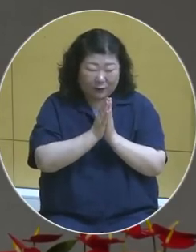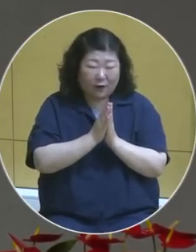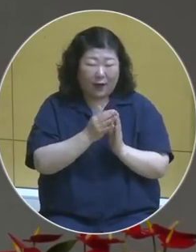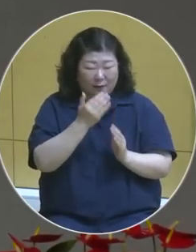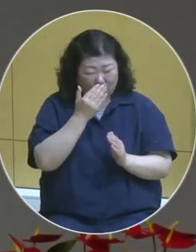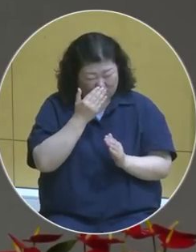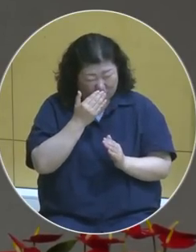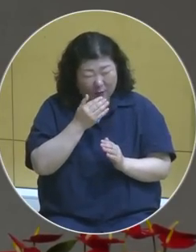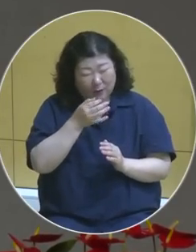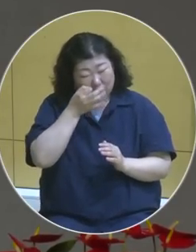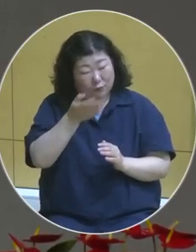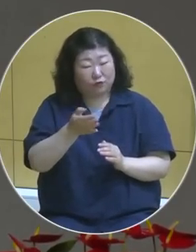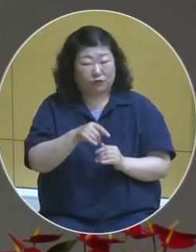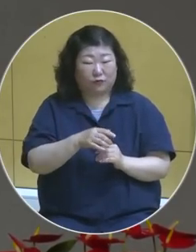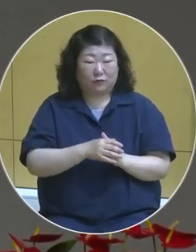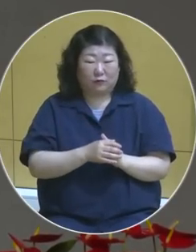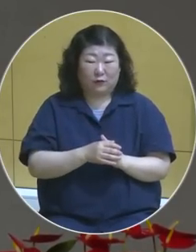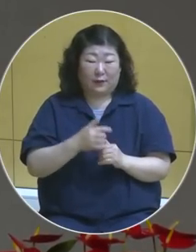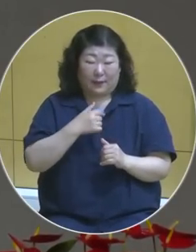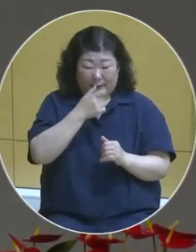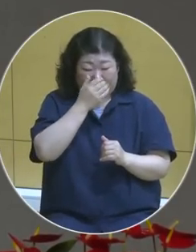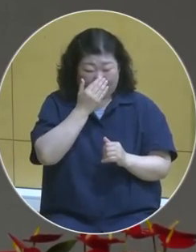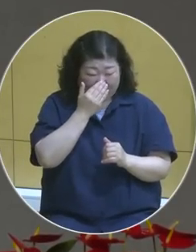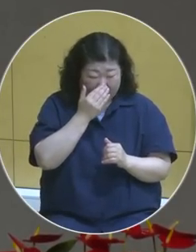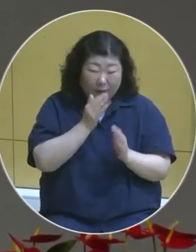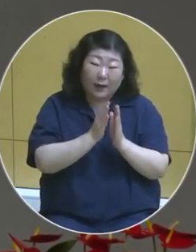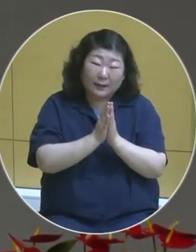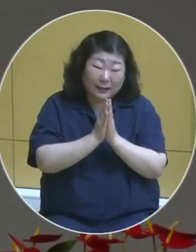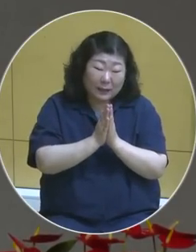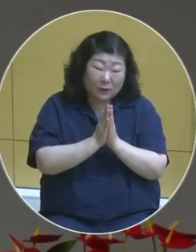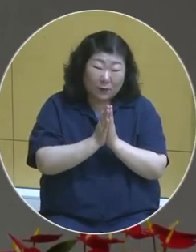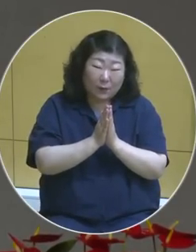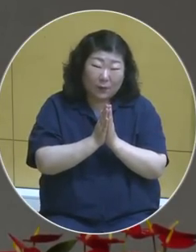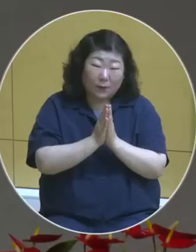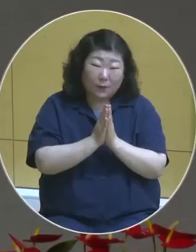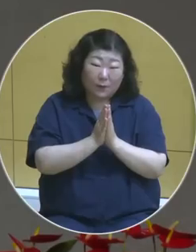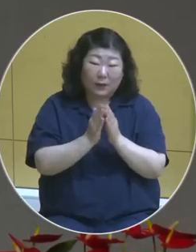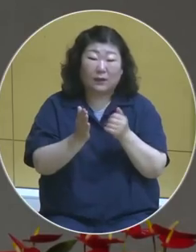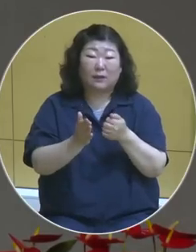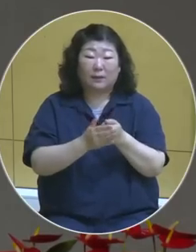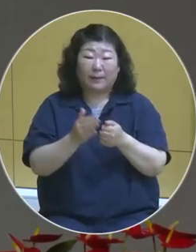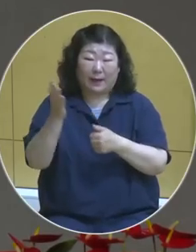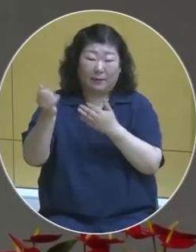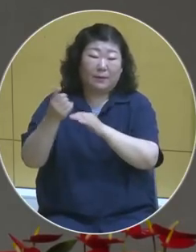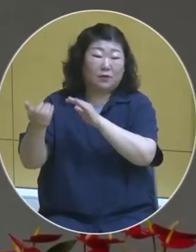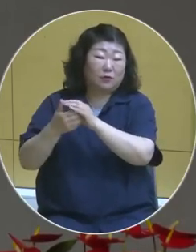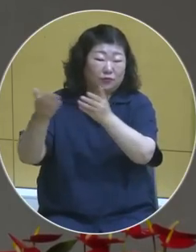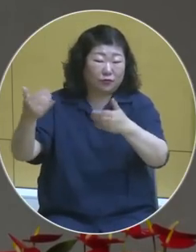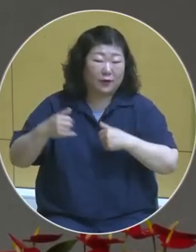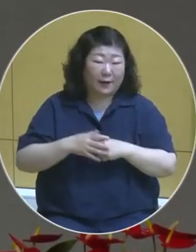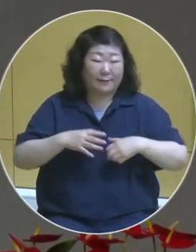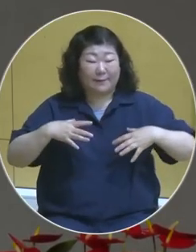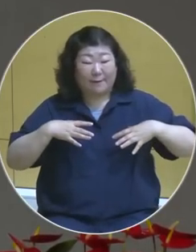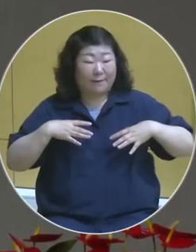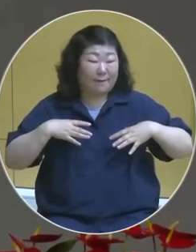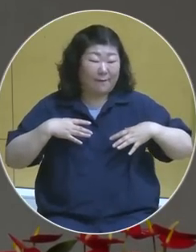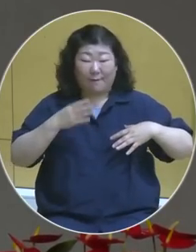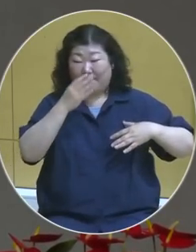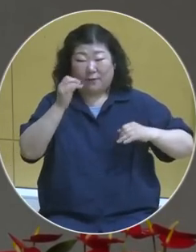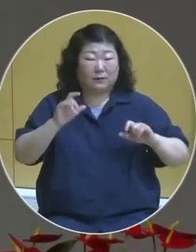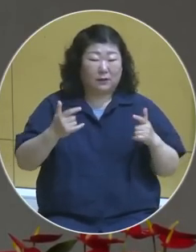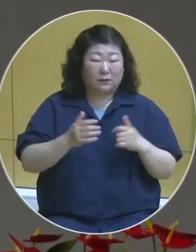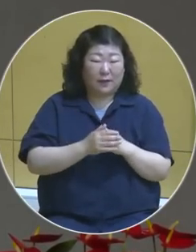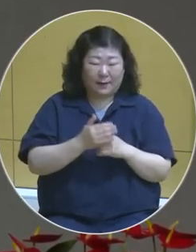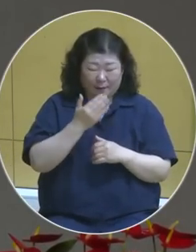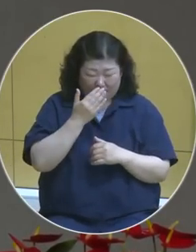기도했으니까 하나님께서 응답하신다고 당당하고 믿었거나 자만하거나 교만하지 않았어요. 더 겸손했습니다.